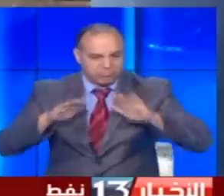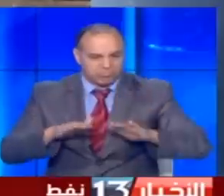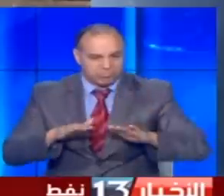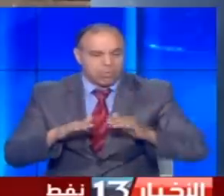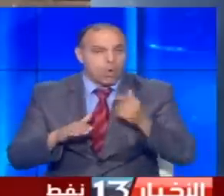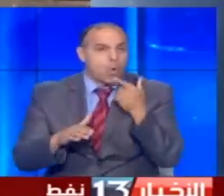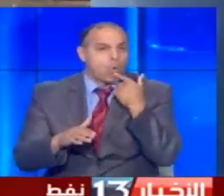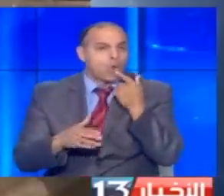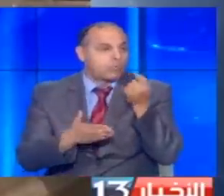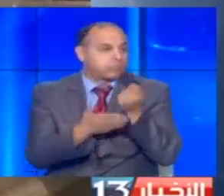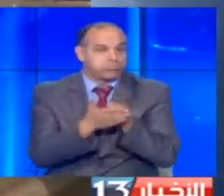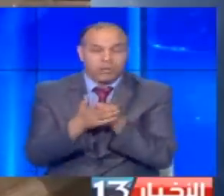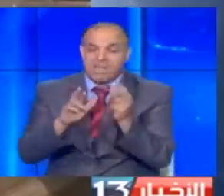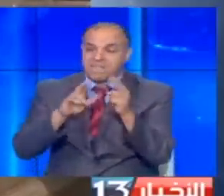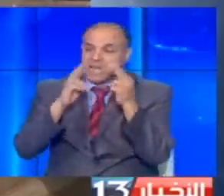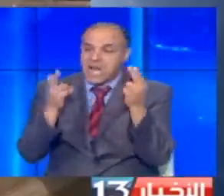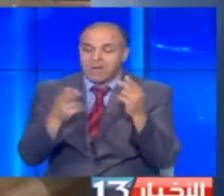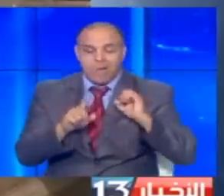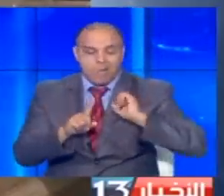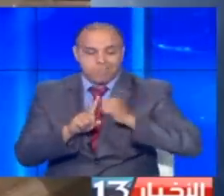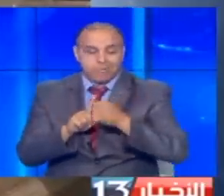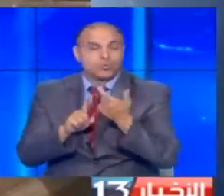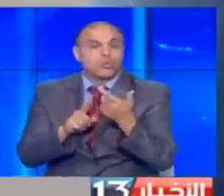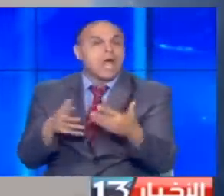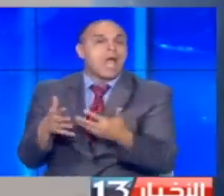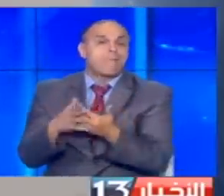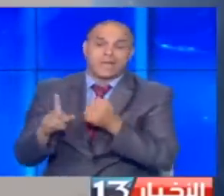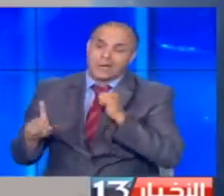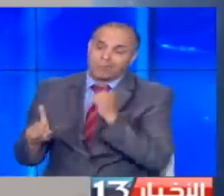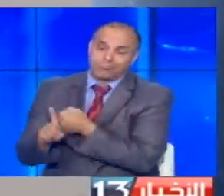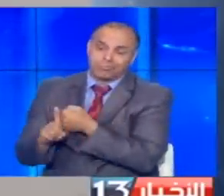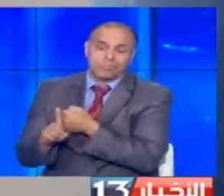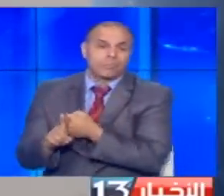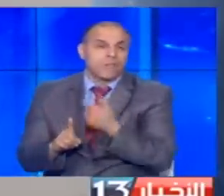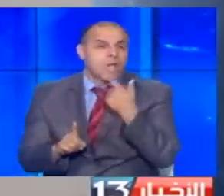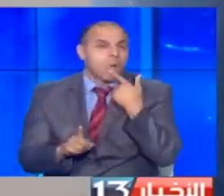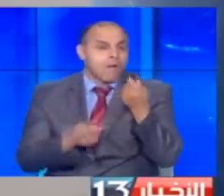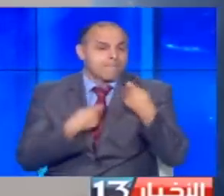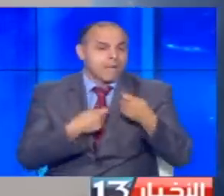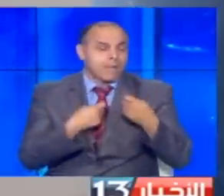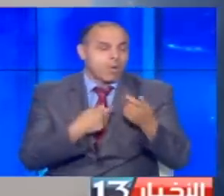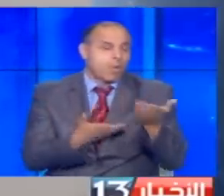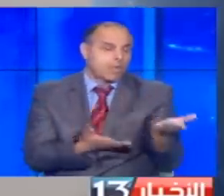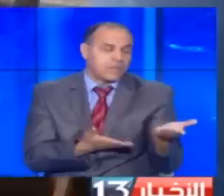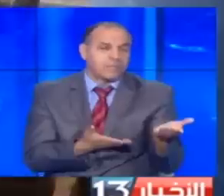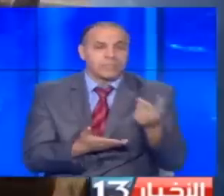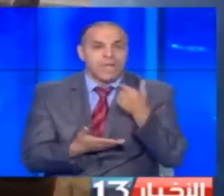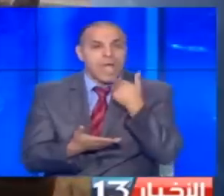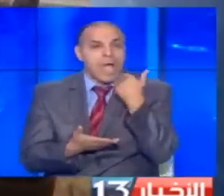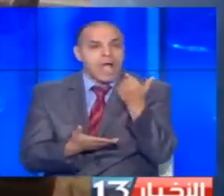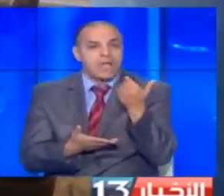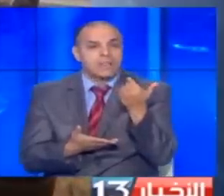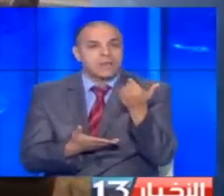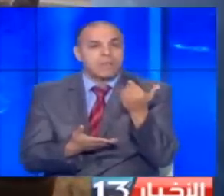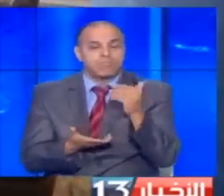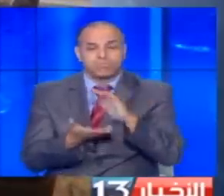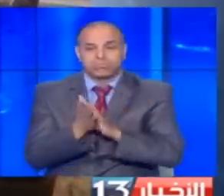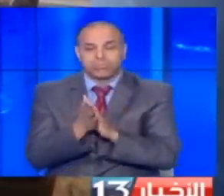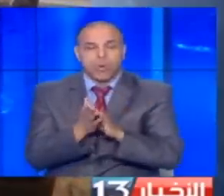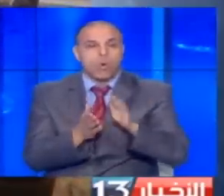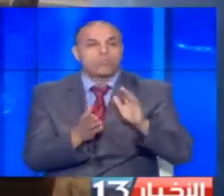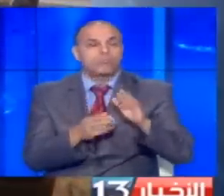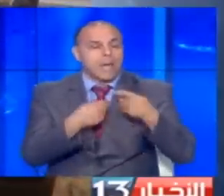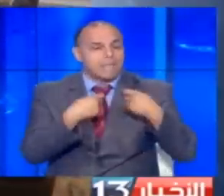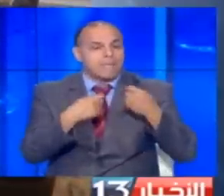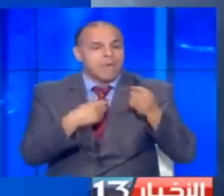المشترين عبر العالم للضغوط الامريكيه وتخفيض هم وارداتهم منها فيما لا تملك منظمه البلدان المصدره